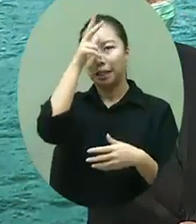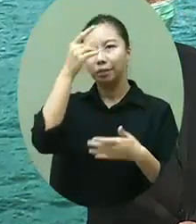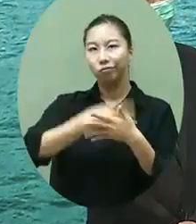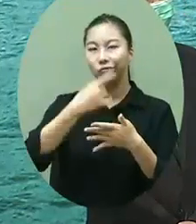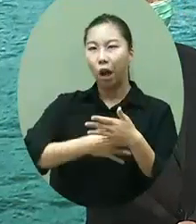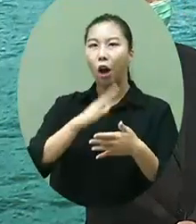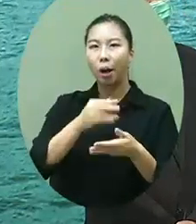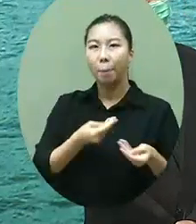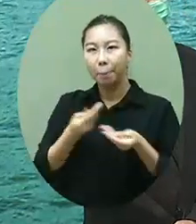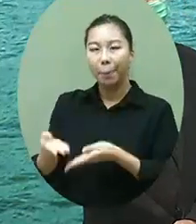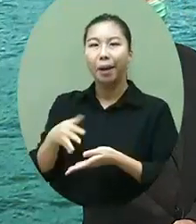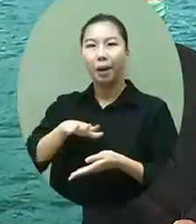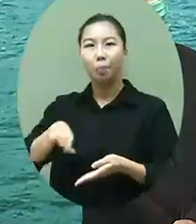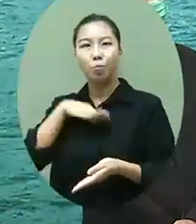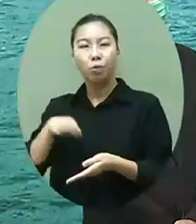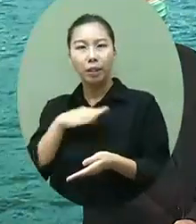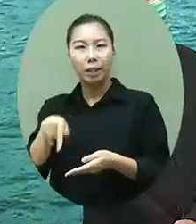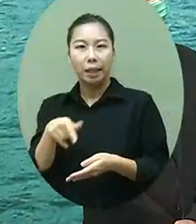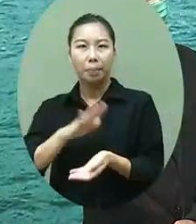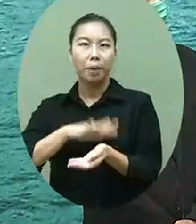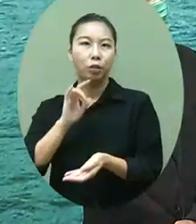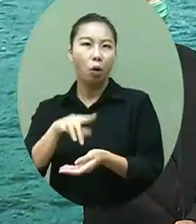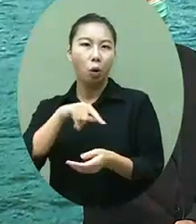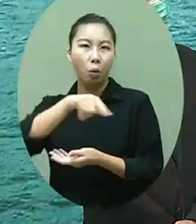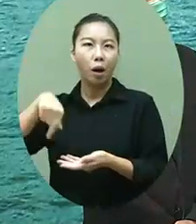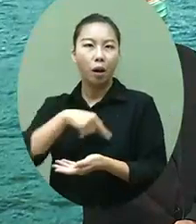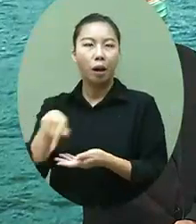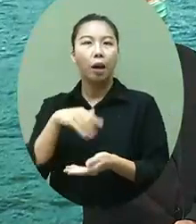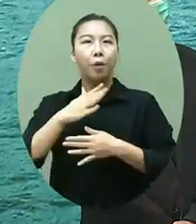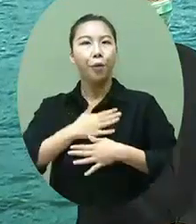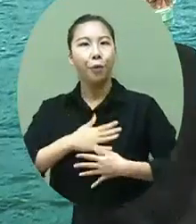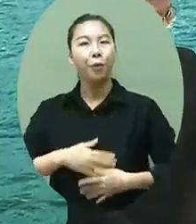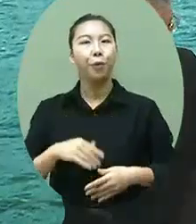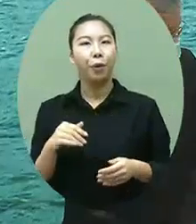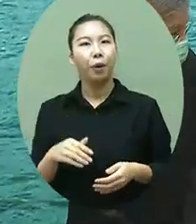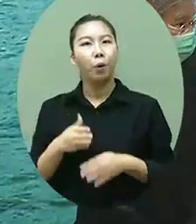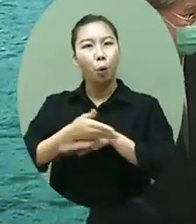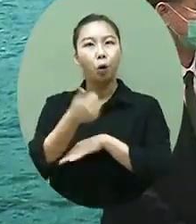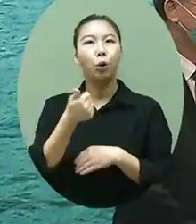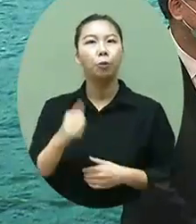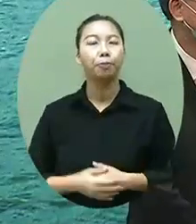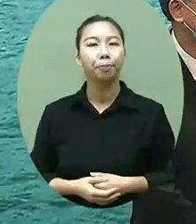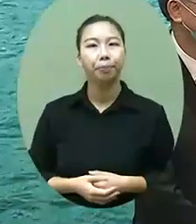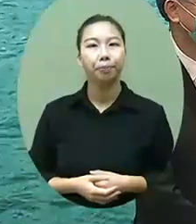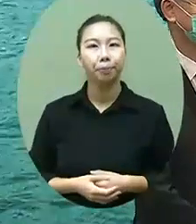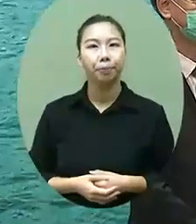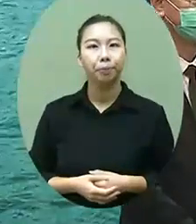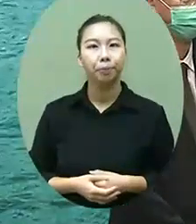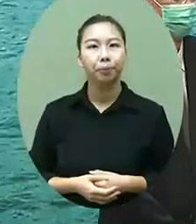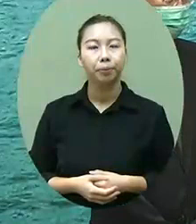係可以係令到佢哋可以滿足喺香港咧，可以喺呢個疫情之下咧，可以係安穩喺度度過嘅。 好，唔